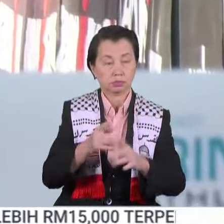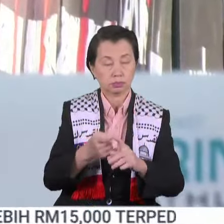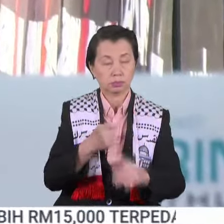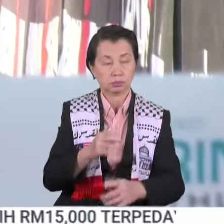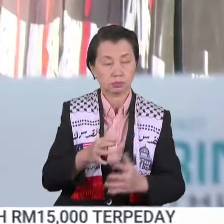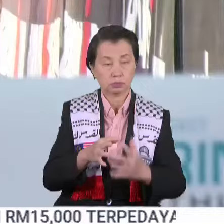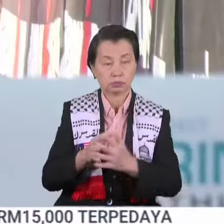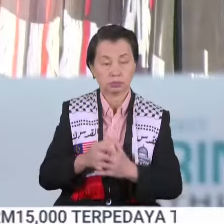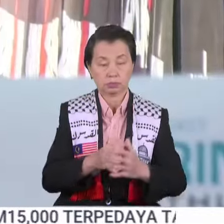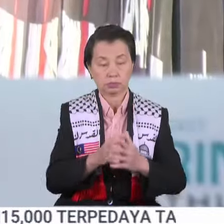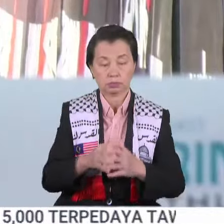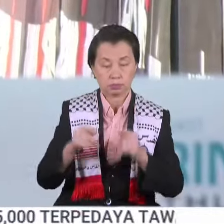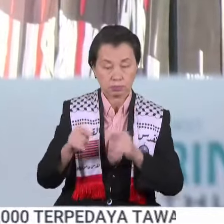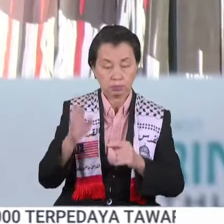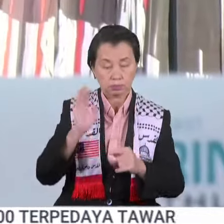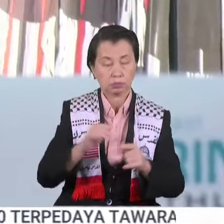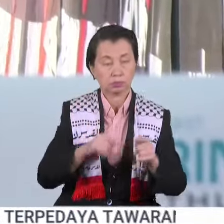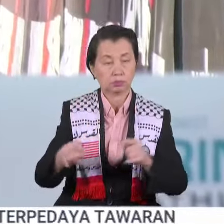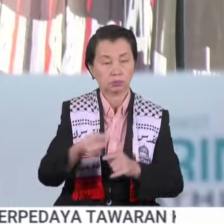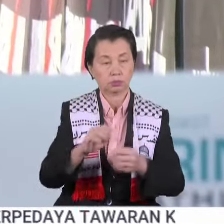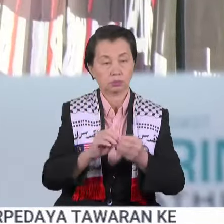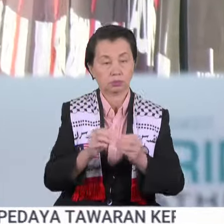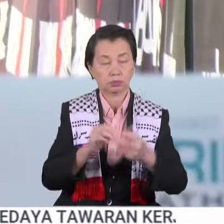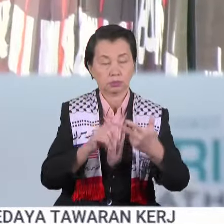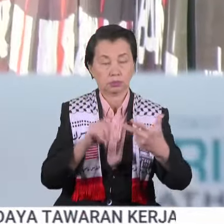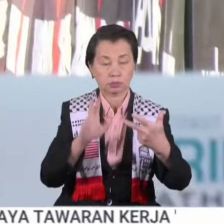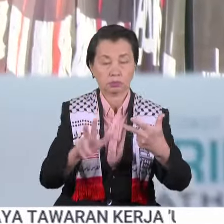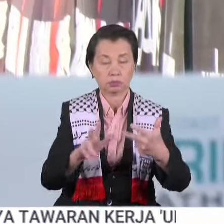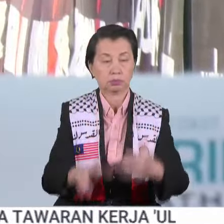Syarikat, Rich Bacon, menamatkan saingan di tempat ketiga.